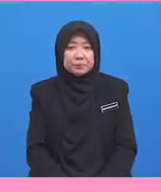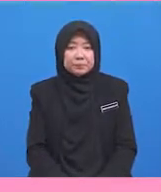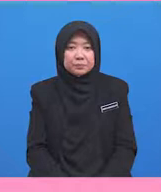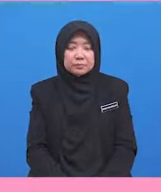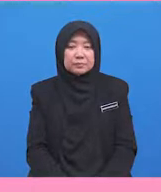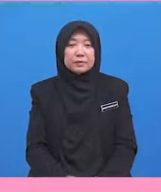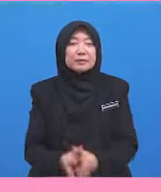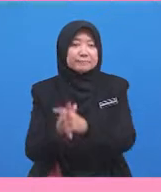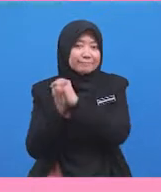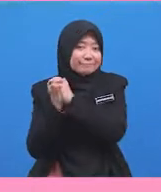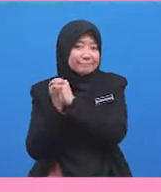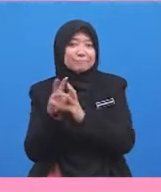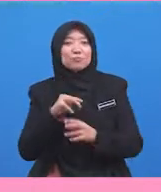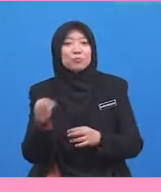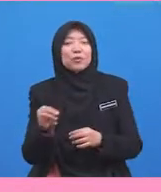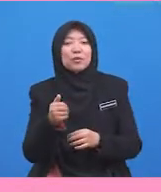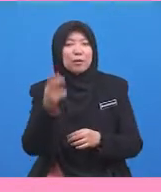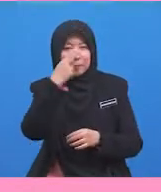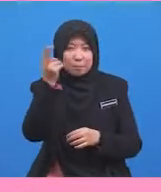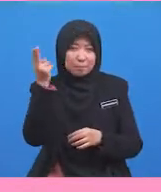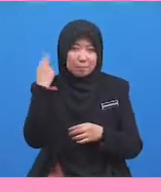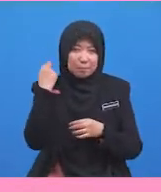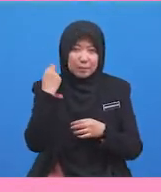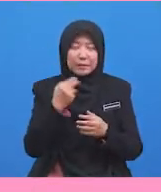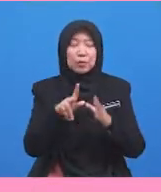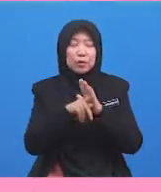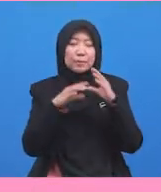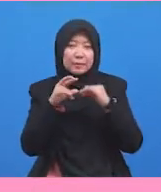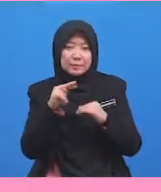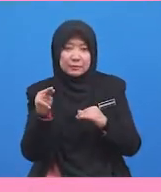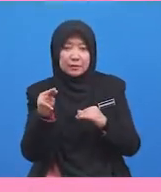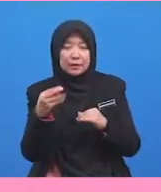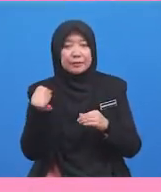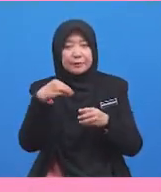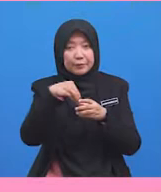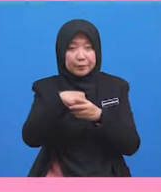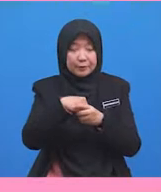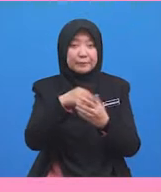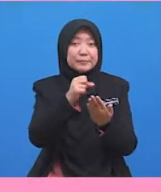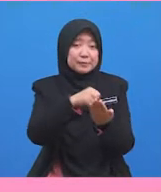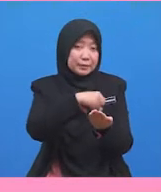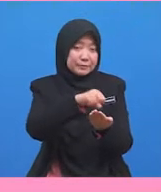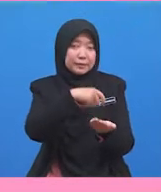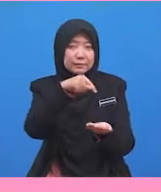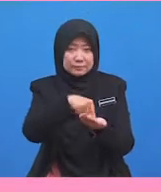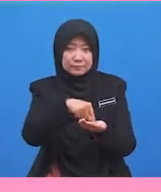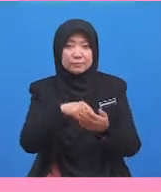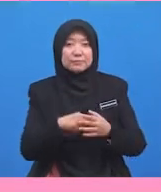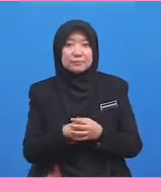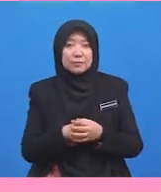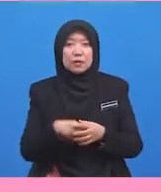Tania murid Anda hebat antara pengajaran yang terdapat dalam sajak tersebut ialah